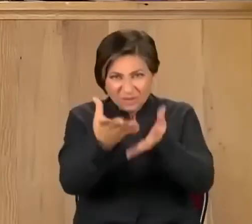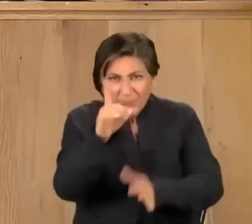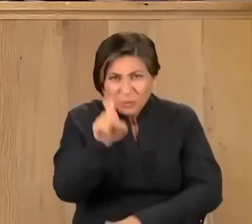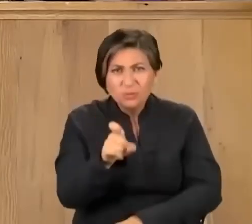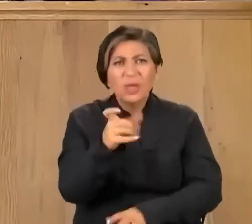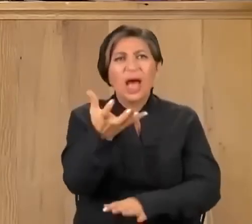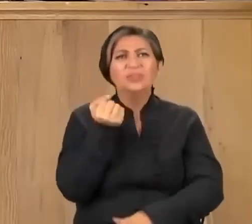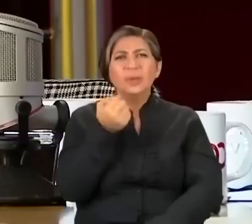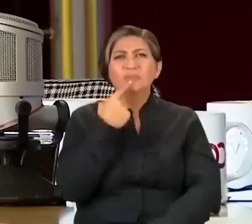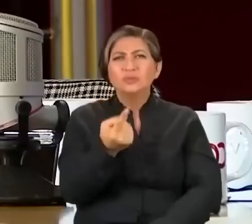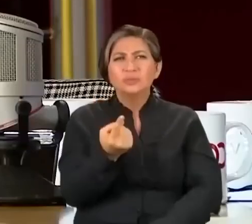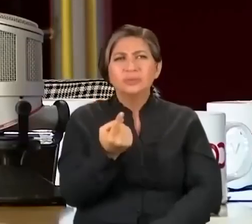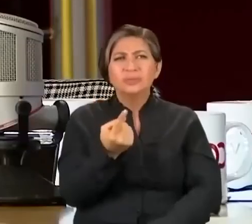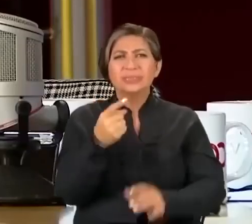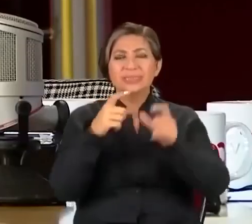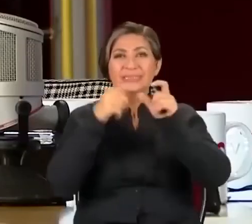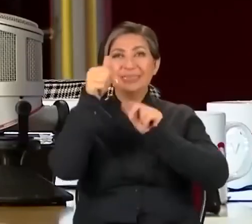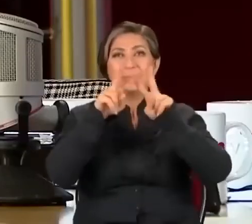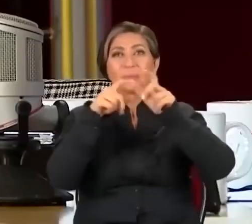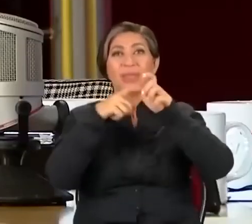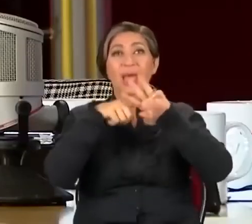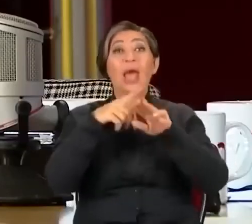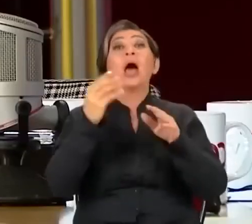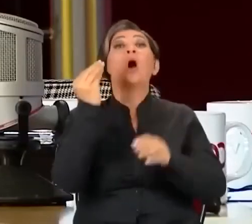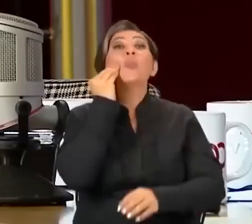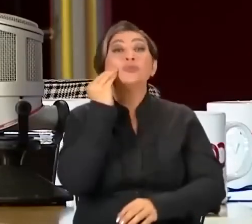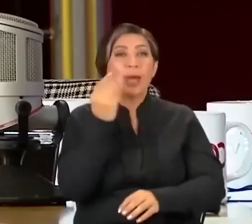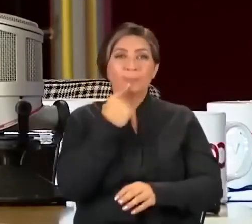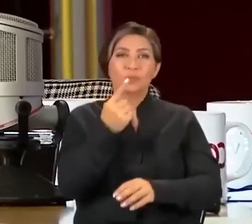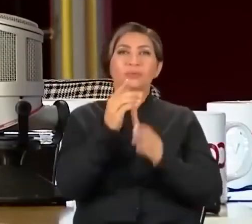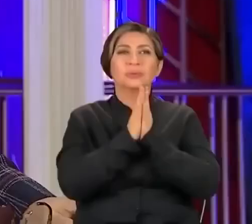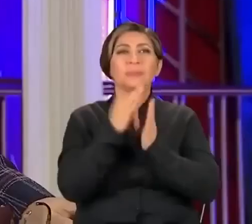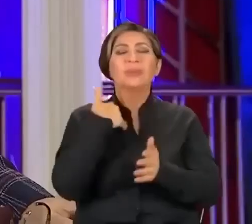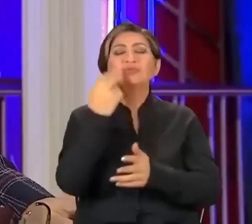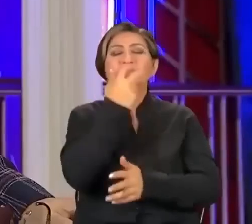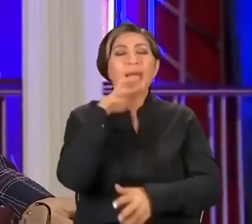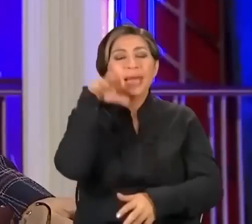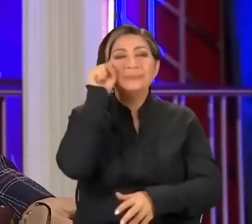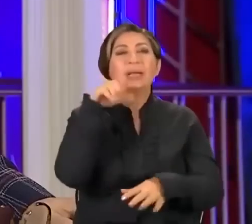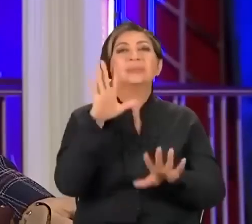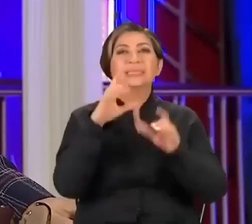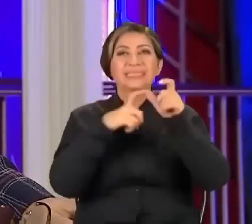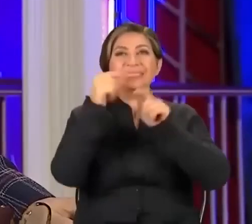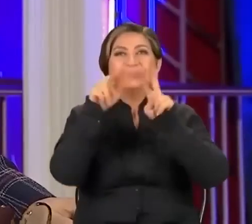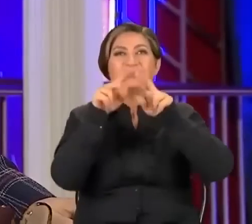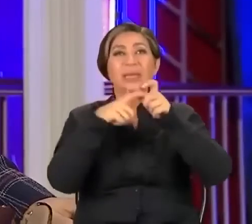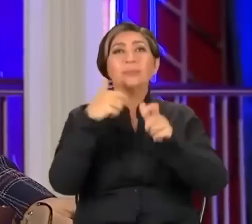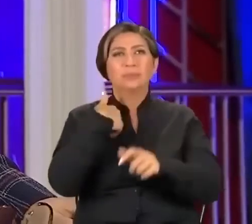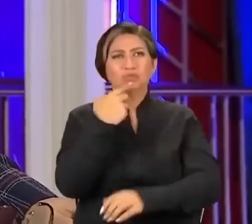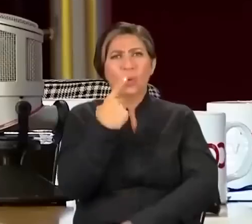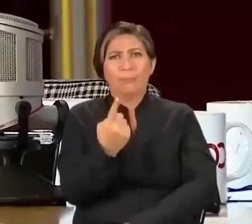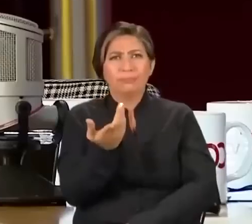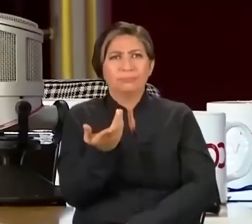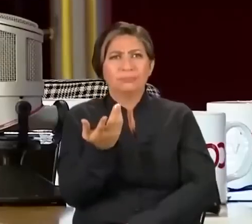mi diyorsun, alacağım mı diyorsun? Simge'nin şarkısı, aç koynunu öpeceğim. Öpeceğim mi? Öpeceğim. Ben şarkıyı ezberleyemedim bir türlü. Simge'nin de ne söylediğini